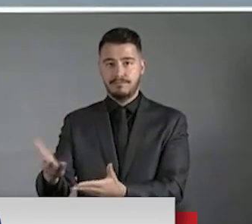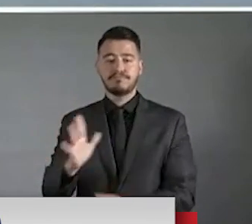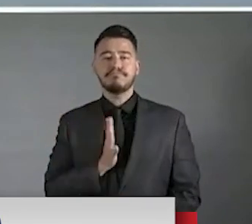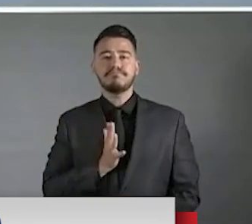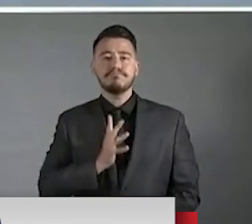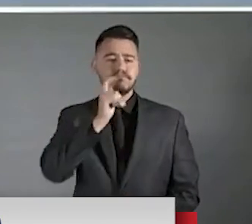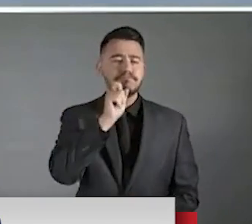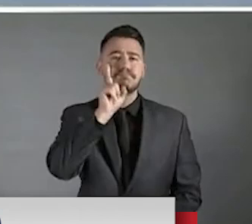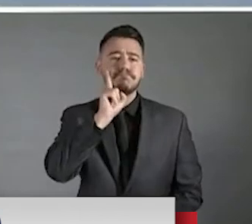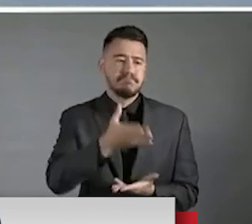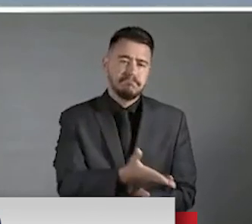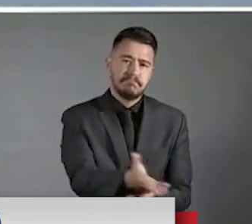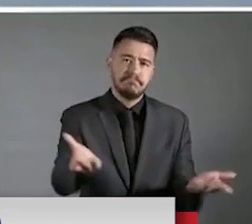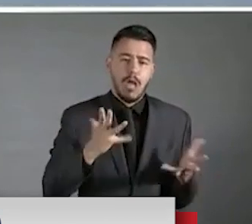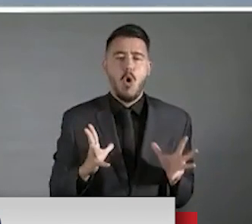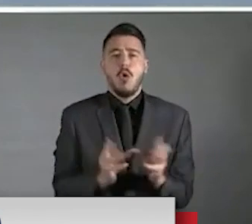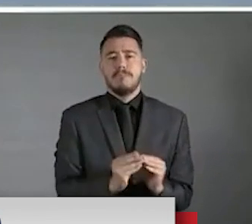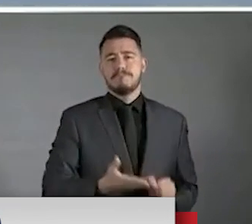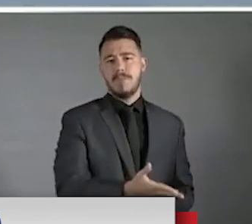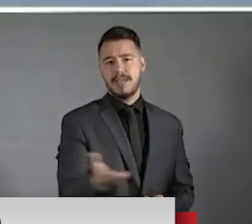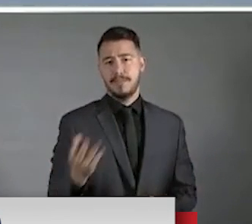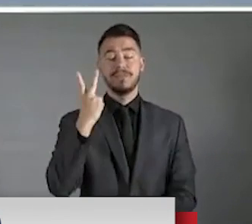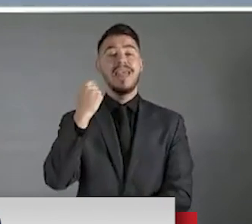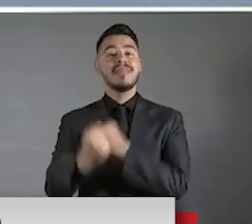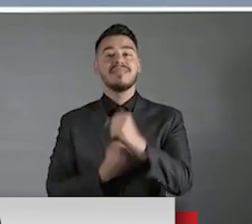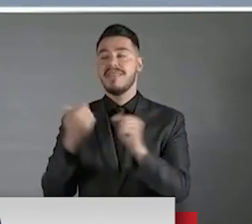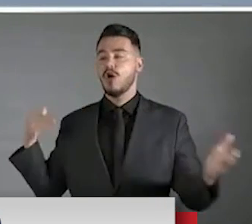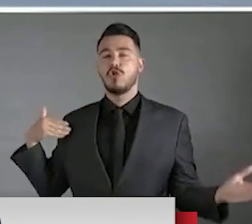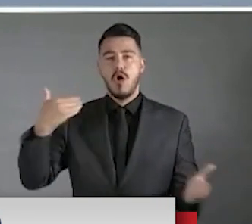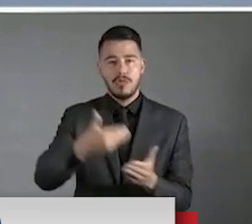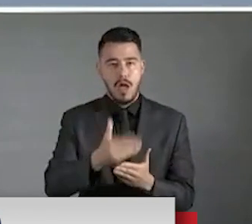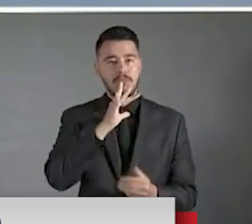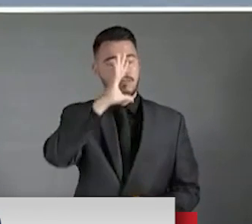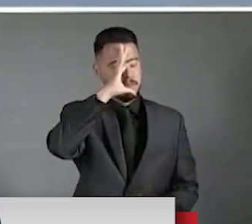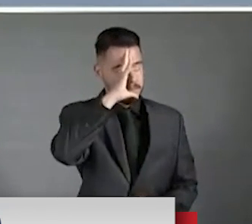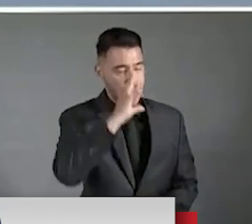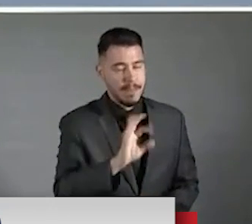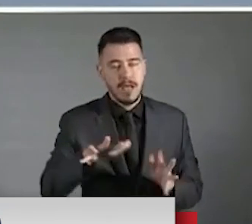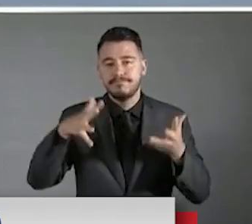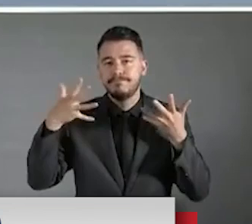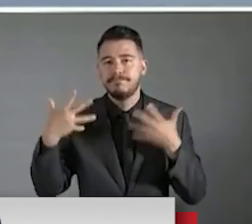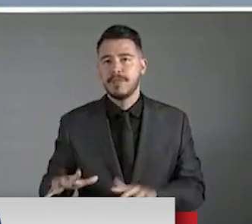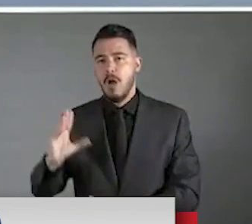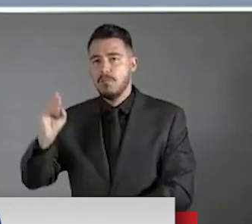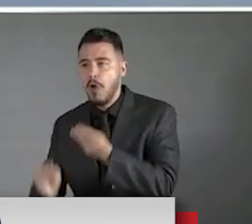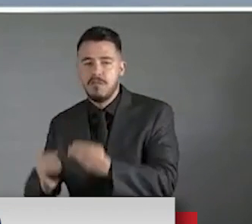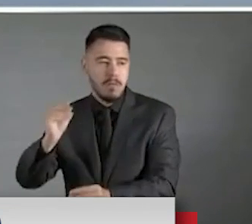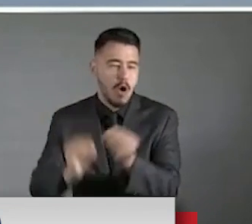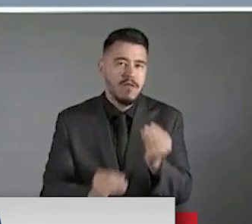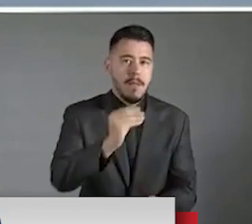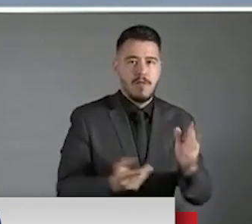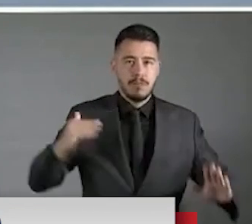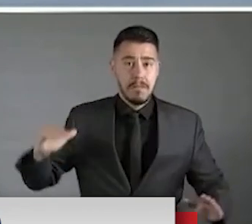του, ο οποίος ακόμη δεν έχει πάρει το χρήσμα για να διαδεχθεί τον πατέρα του στη Β' Πειραιώς. Μπορεί φαινομενικά ο Αντώνης Σαμαράς και ο Γιάννης Τραγάκης